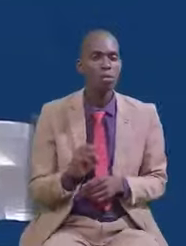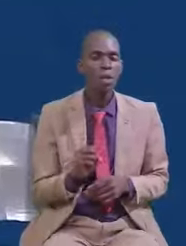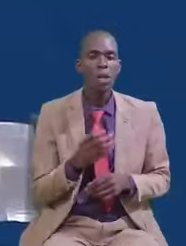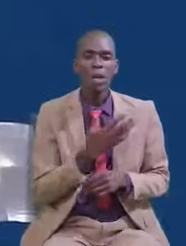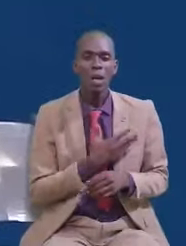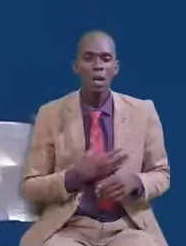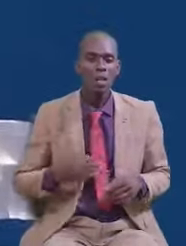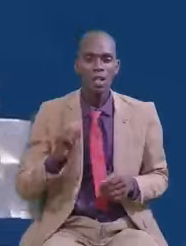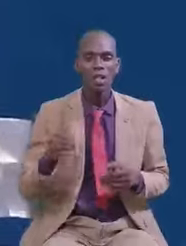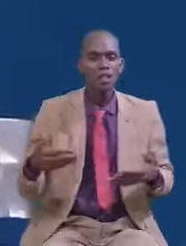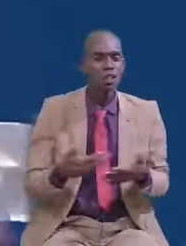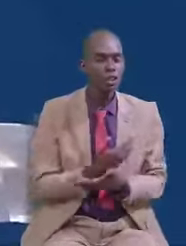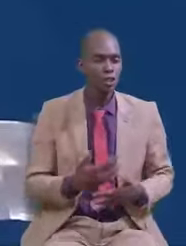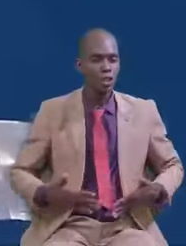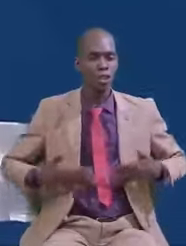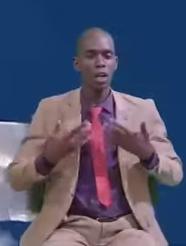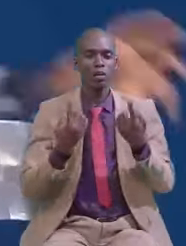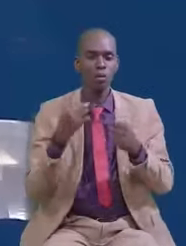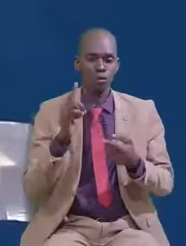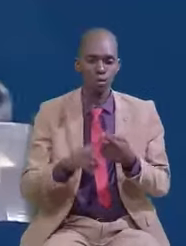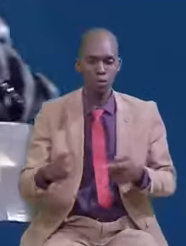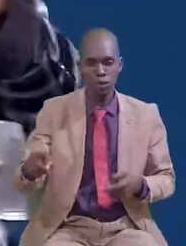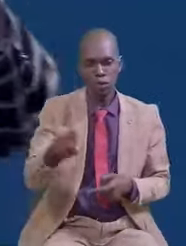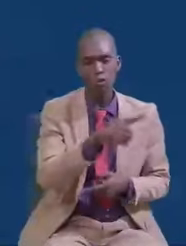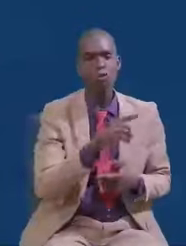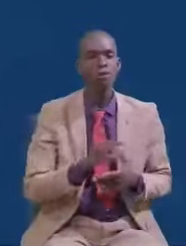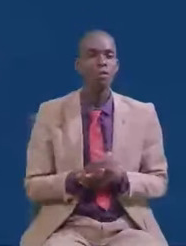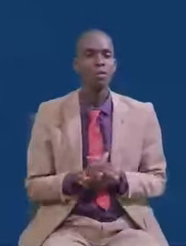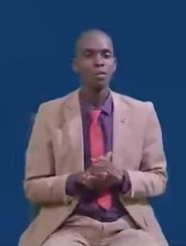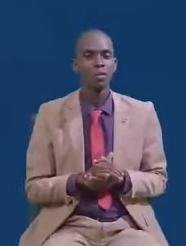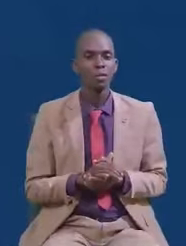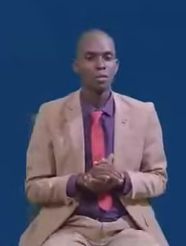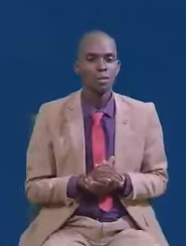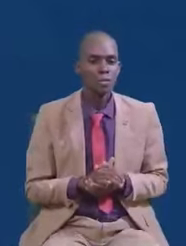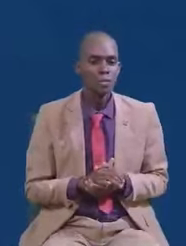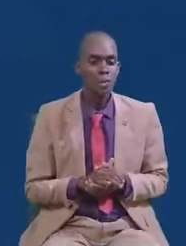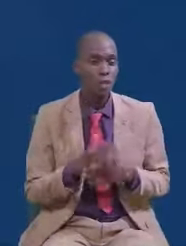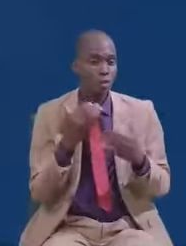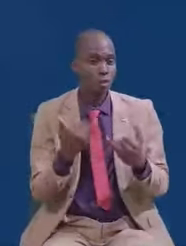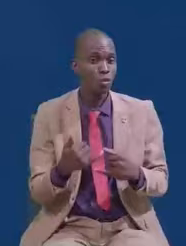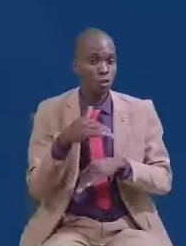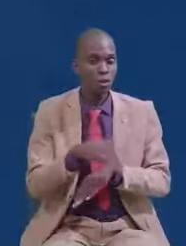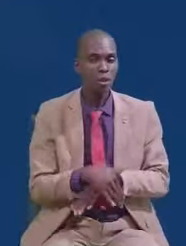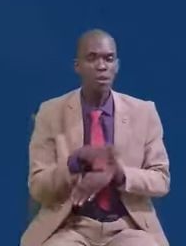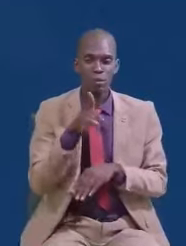et une nouvelle vie vient à vous. Ce soir, vous pouvez avoir la